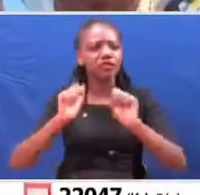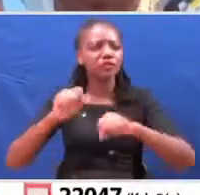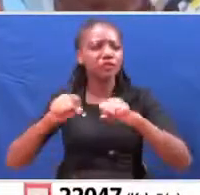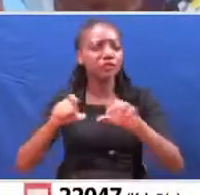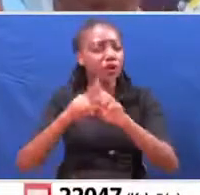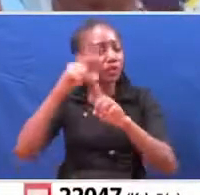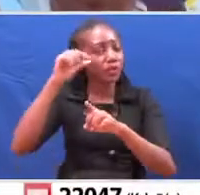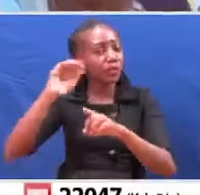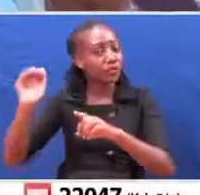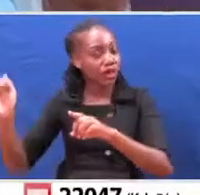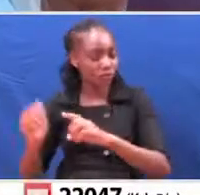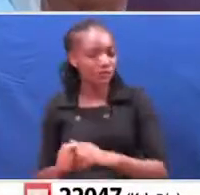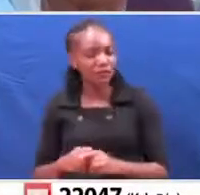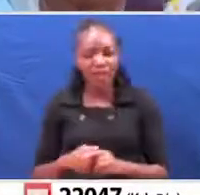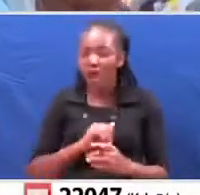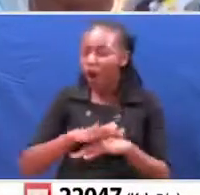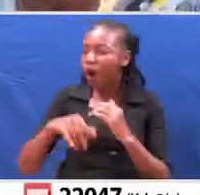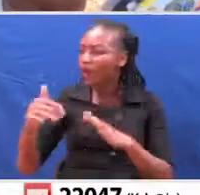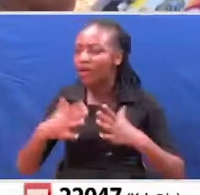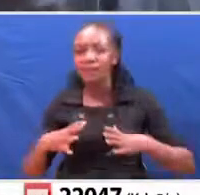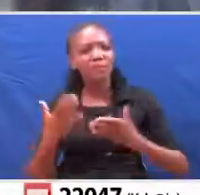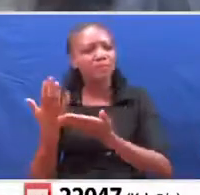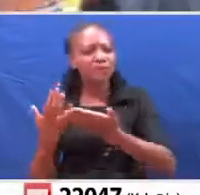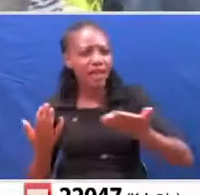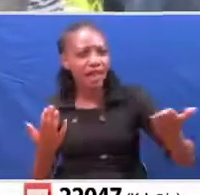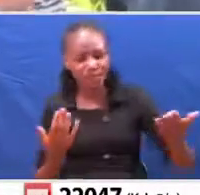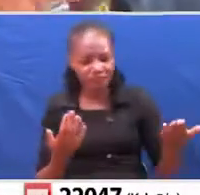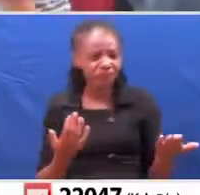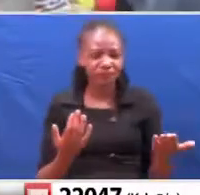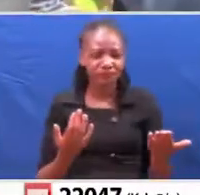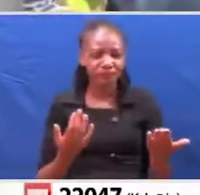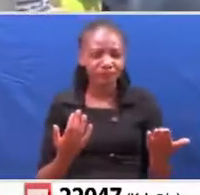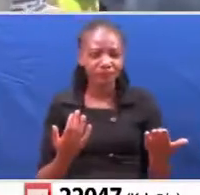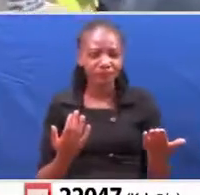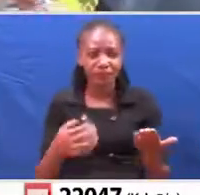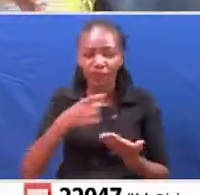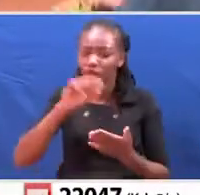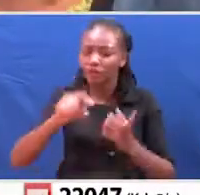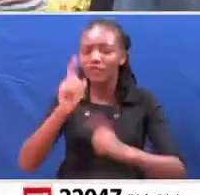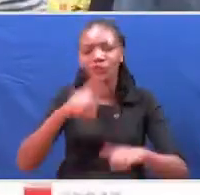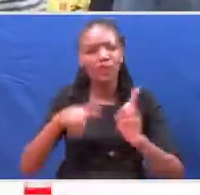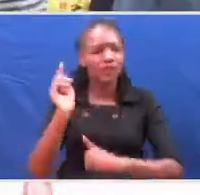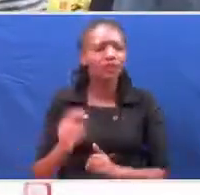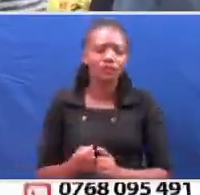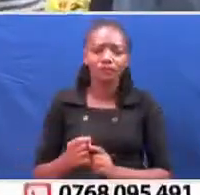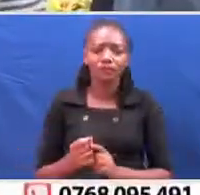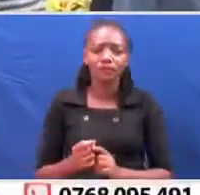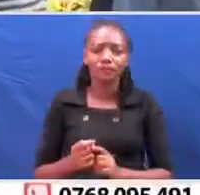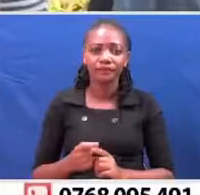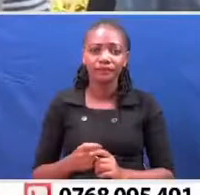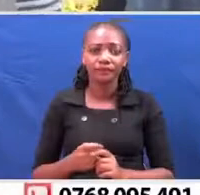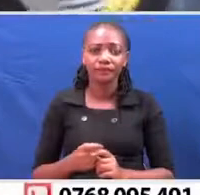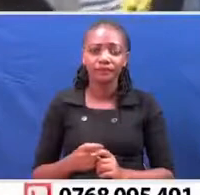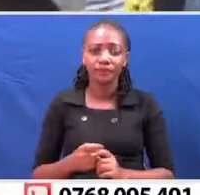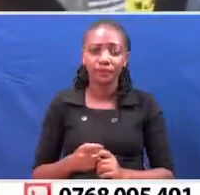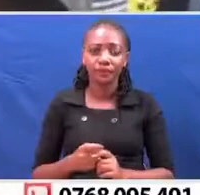Mombasa County. Kwa wengine pia huwa wako Coast General Hospital. Na yote kuwa ni sisi kwa sisi. Mali ya yeye mpe